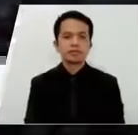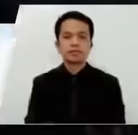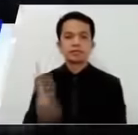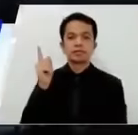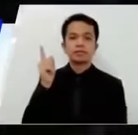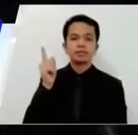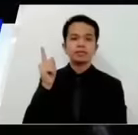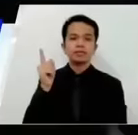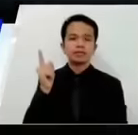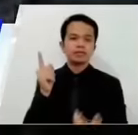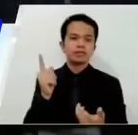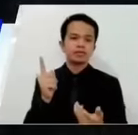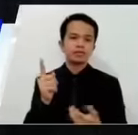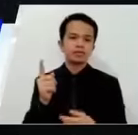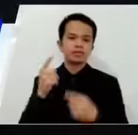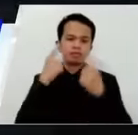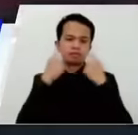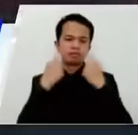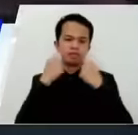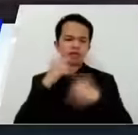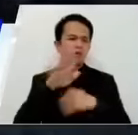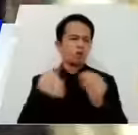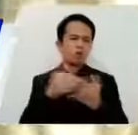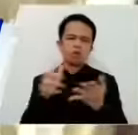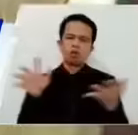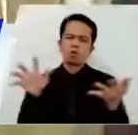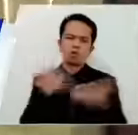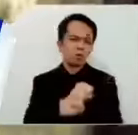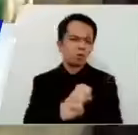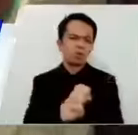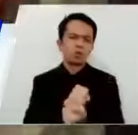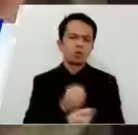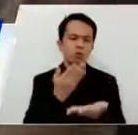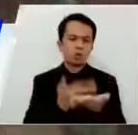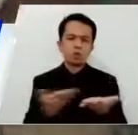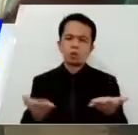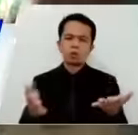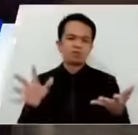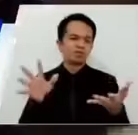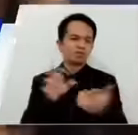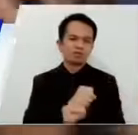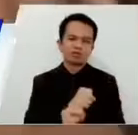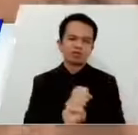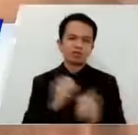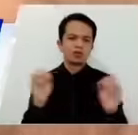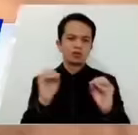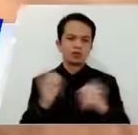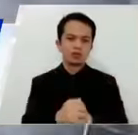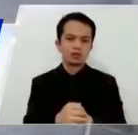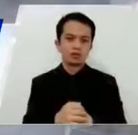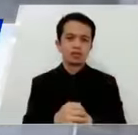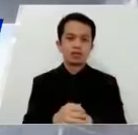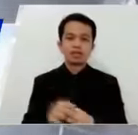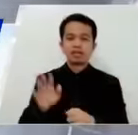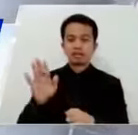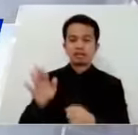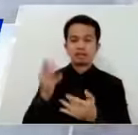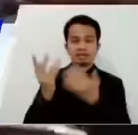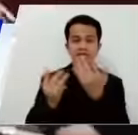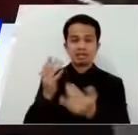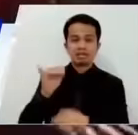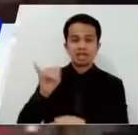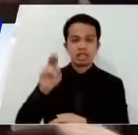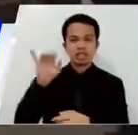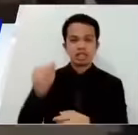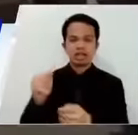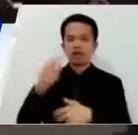Tukok po lahat, tukok po. Wala pong natira. Hindi lang nasunugan kanina si Jessica nang matupok ang mga bahay